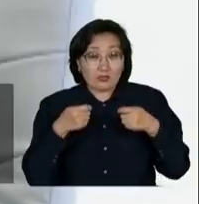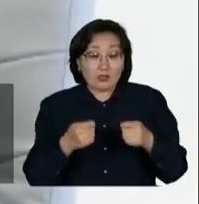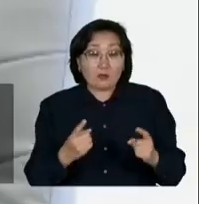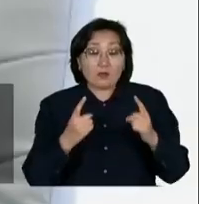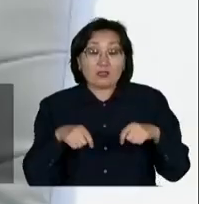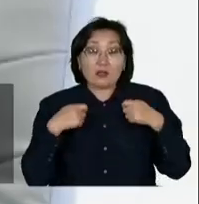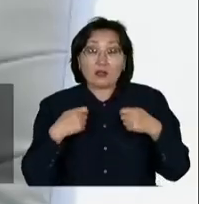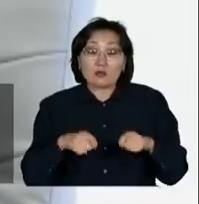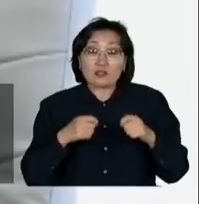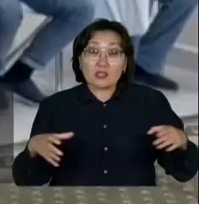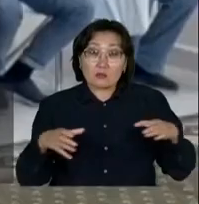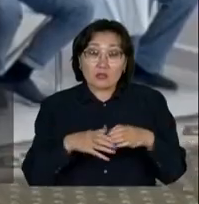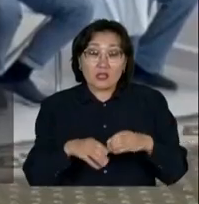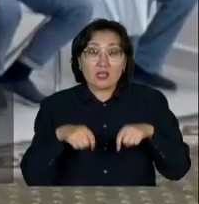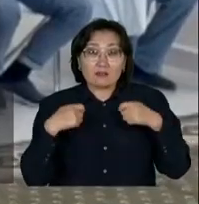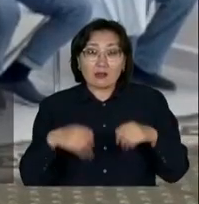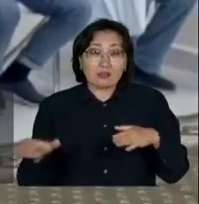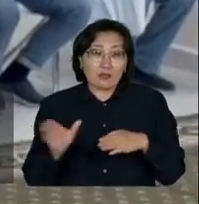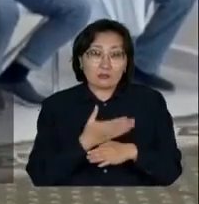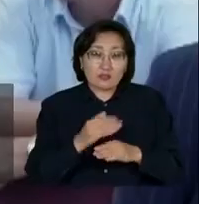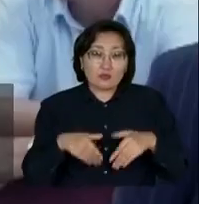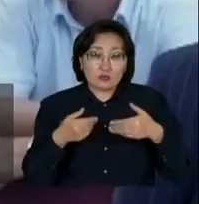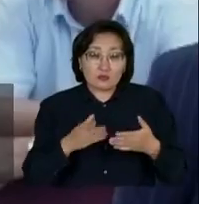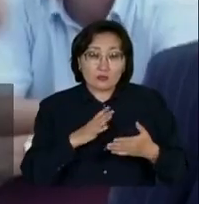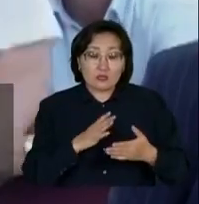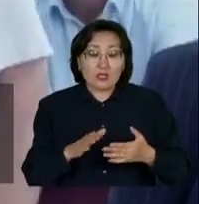сатар мекемелерді нарықтан алып тастауды да ұсынды.